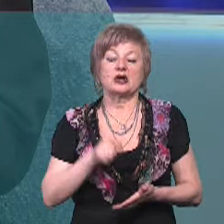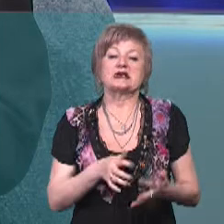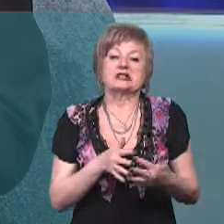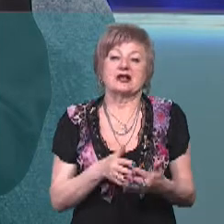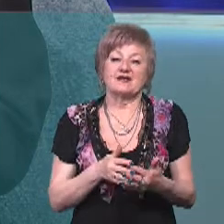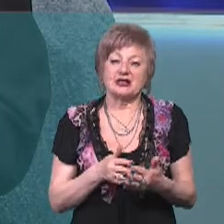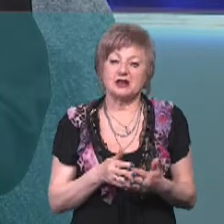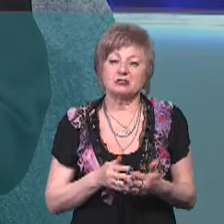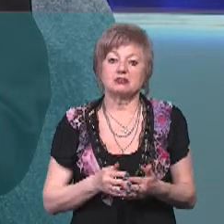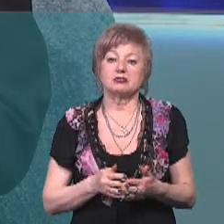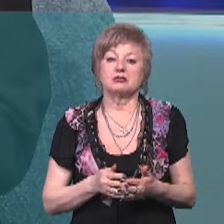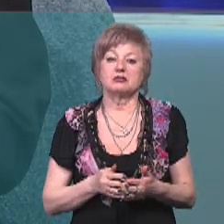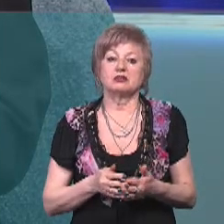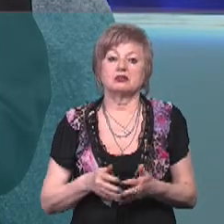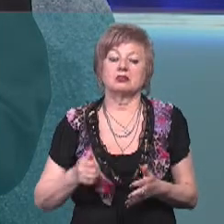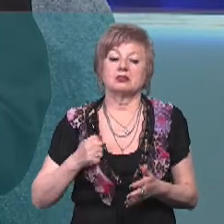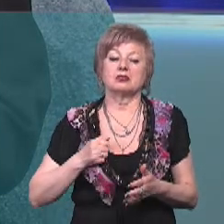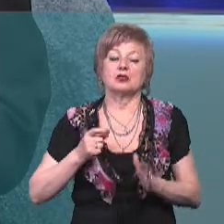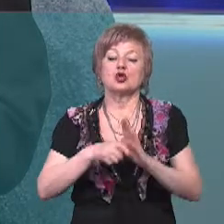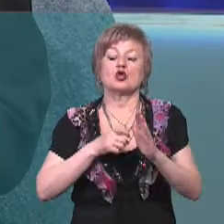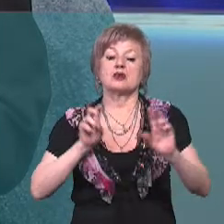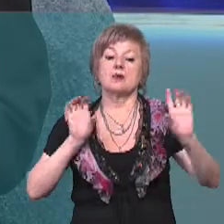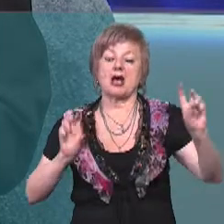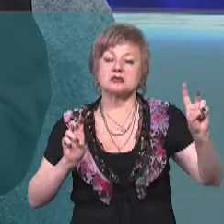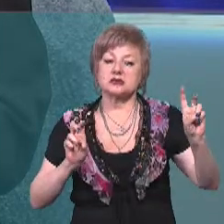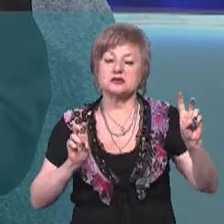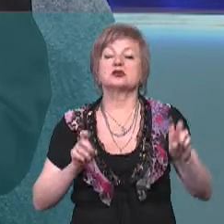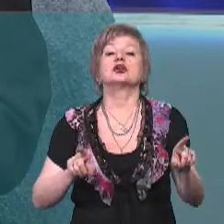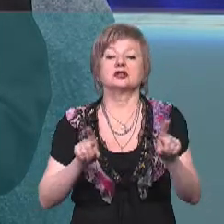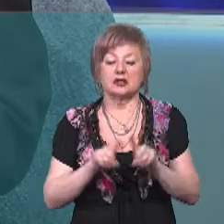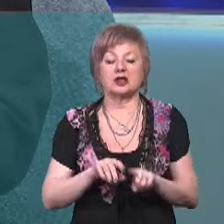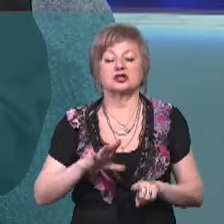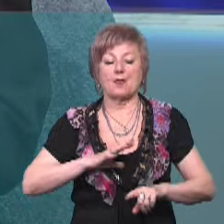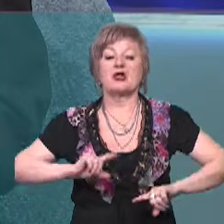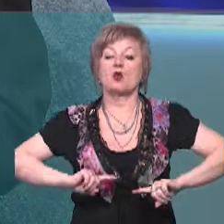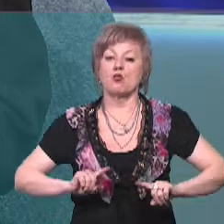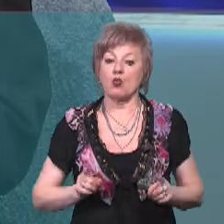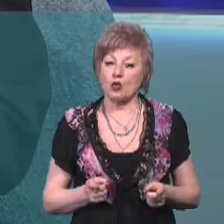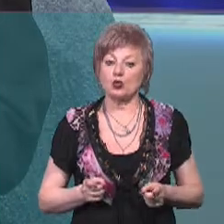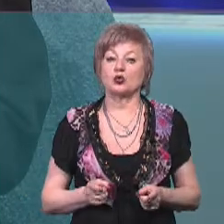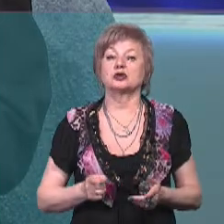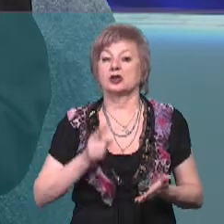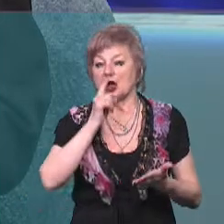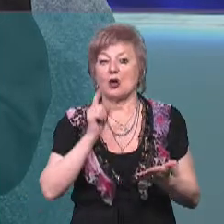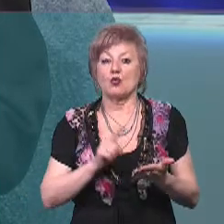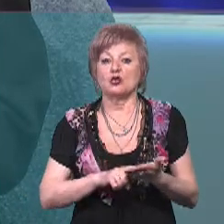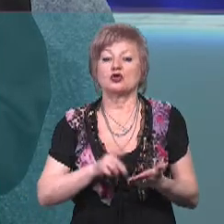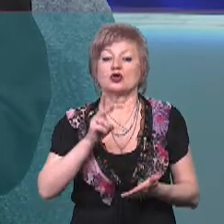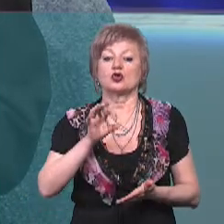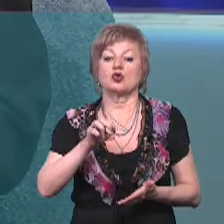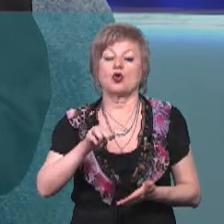війни, бійця батальйону «Донбас», який також був у полоні. Він потрапив в полон у котел